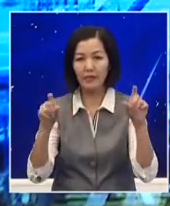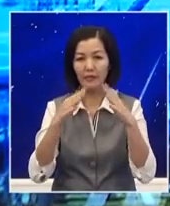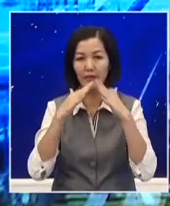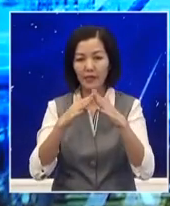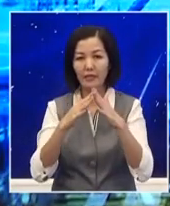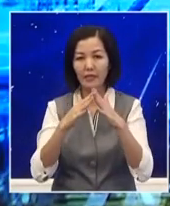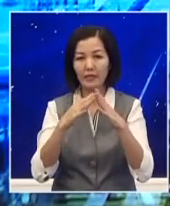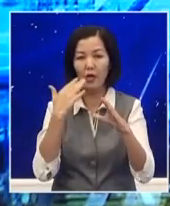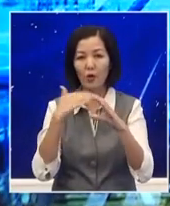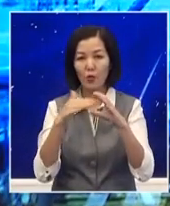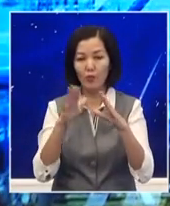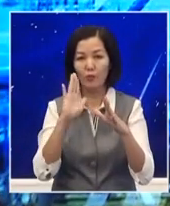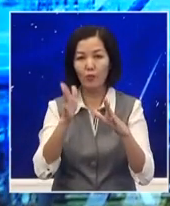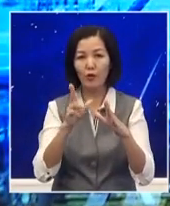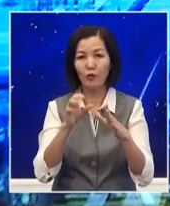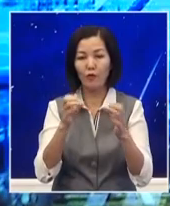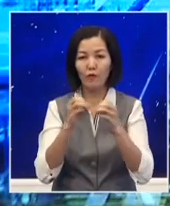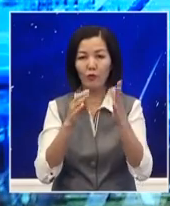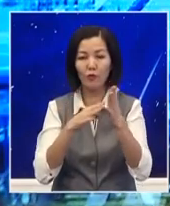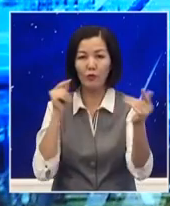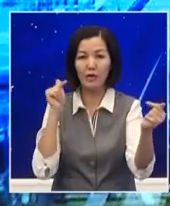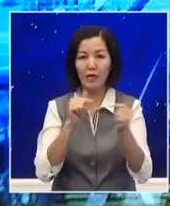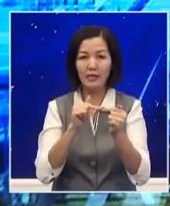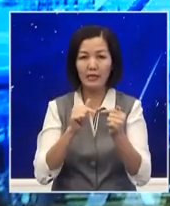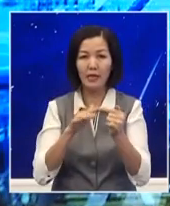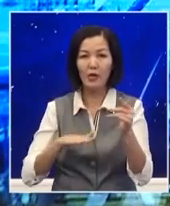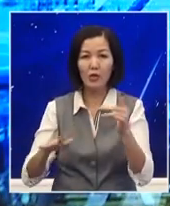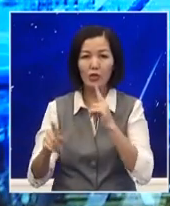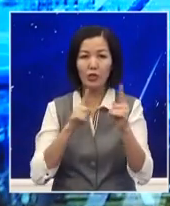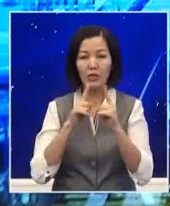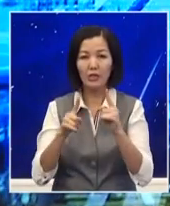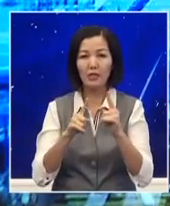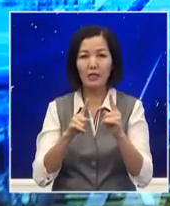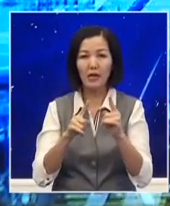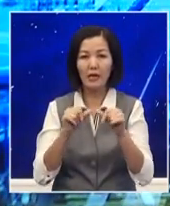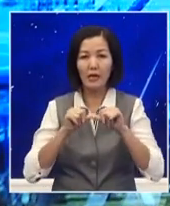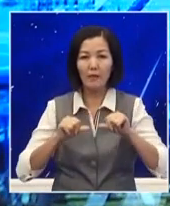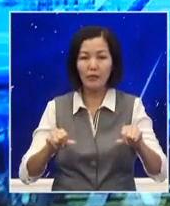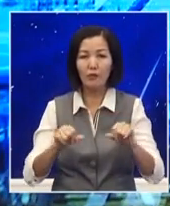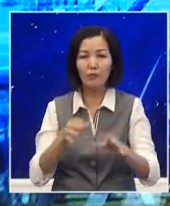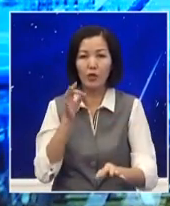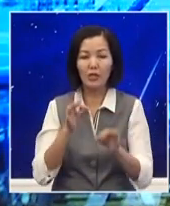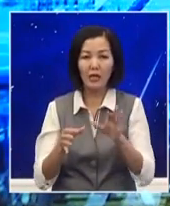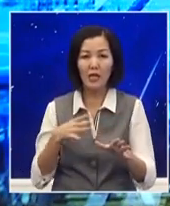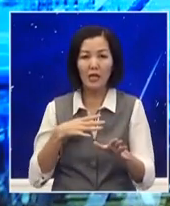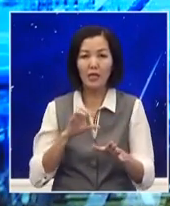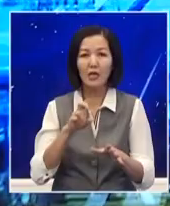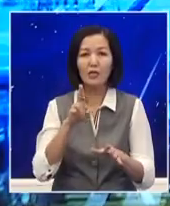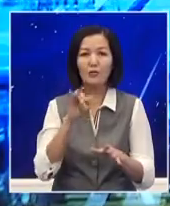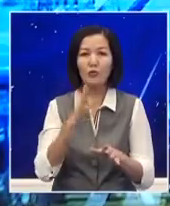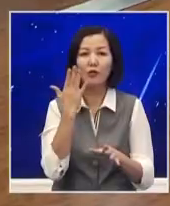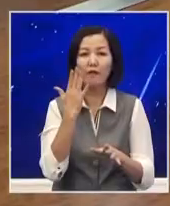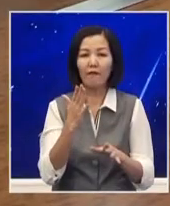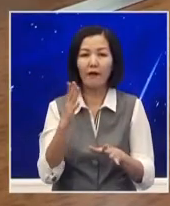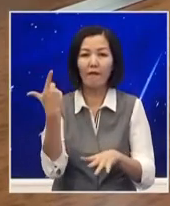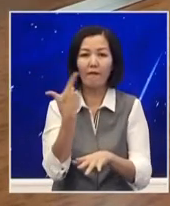өндірмек. COVID-19-ға қарсы күрес шараларын аймақтармен өткен селекторлық жиында ведомствоаралық комиссия мүшелері талқылады. «Спутник